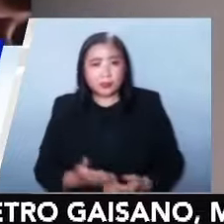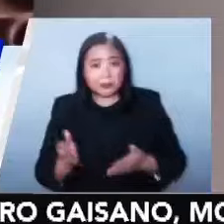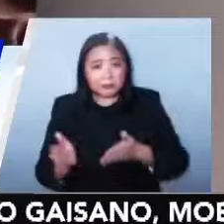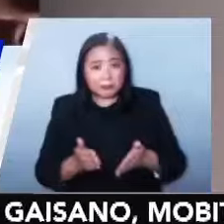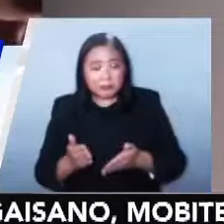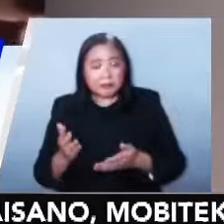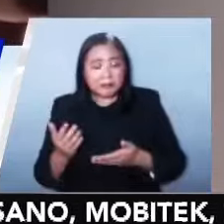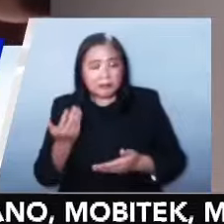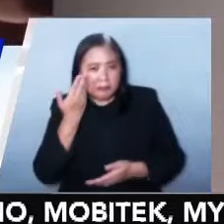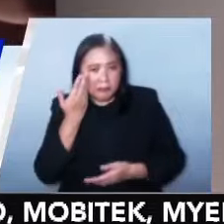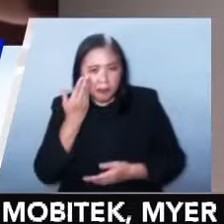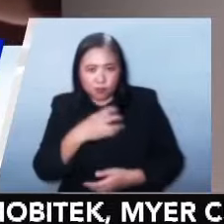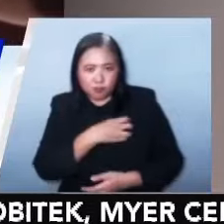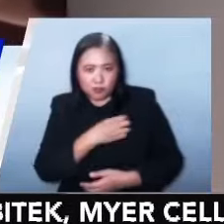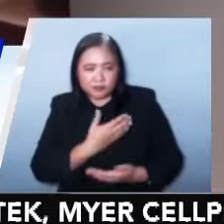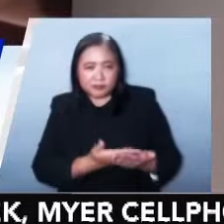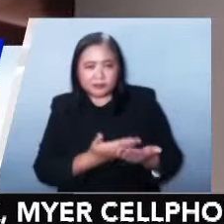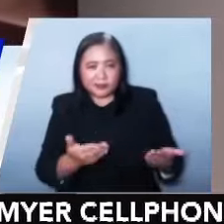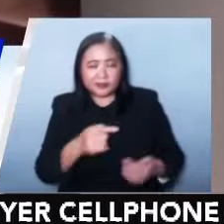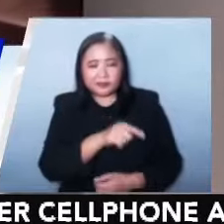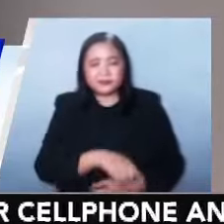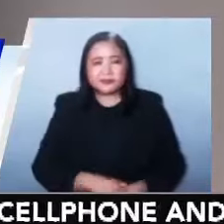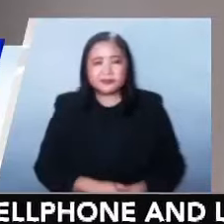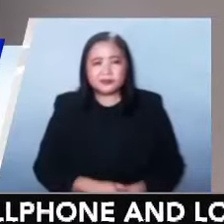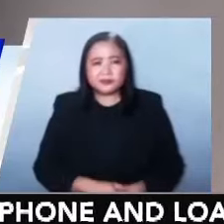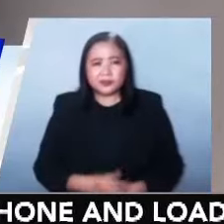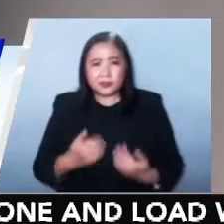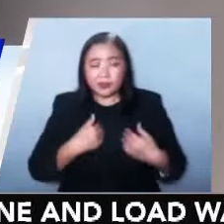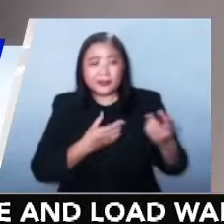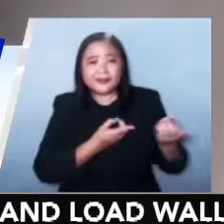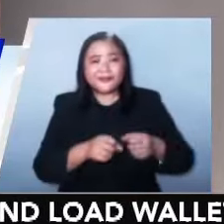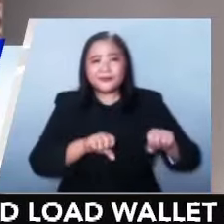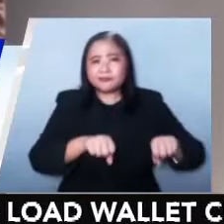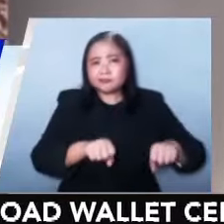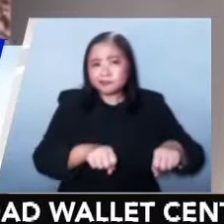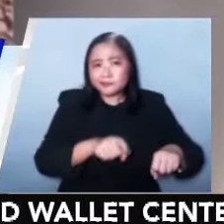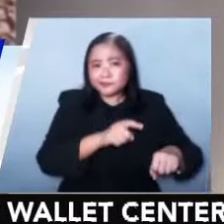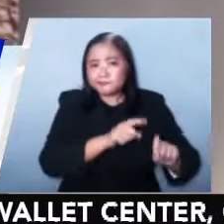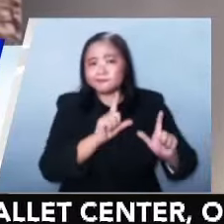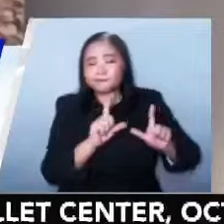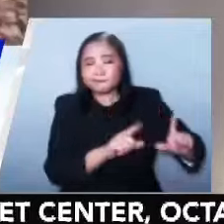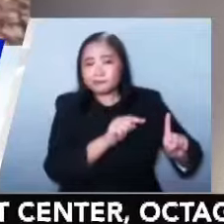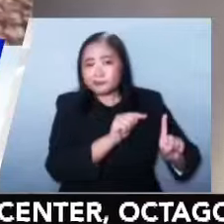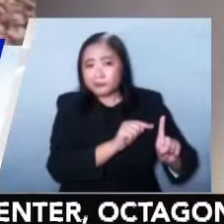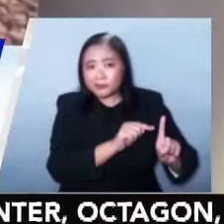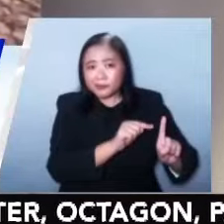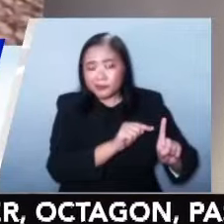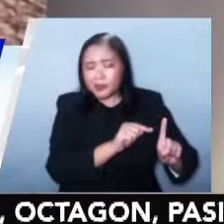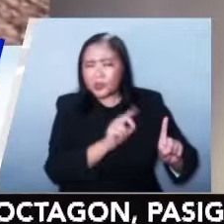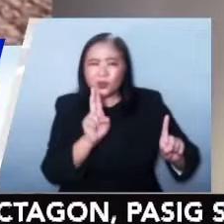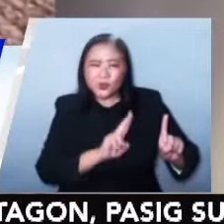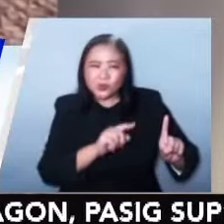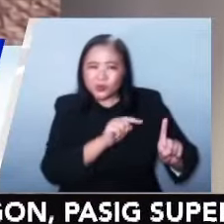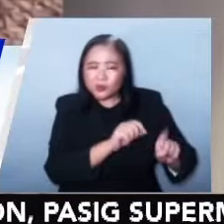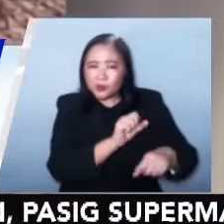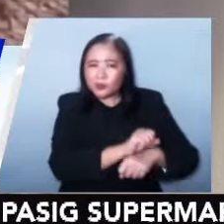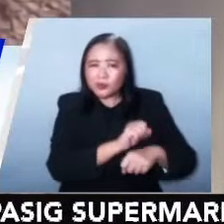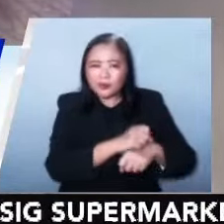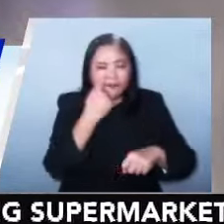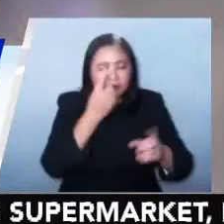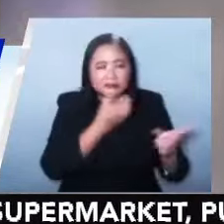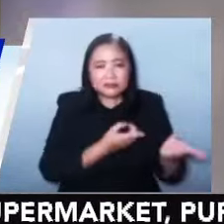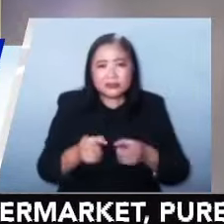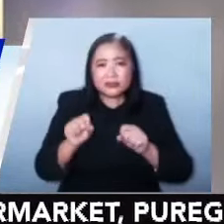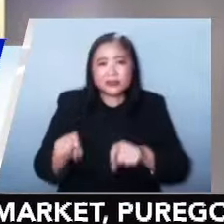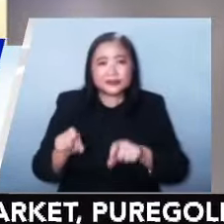na buyer. Base sa investigasyon, delivery rider ang isa sa mga suspect na ginagamit daw ang kanyang trabaho para makapagbenta umano